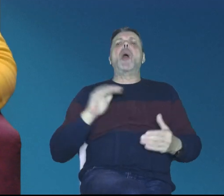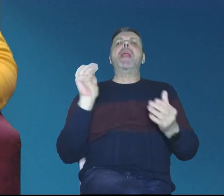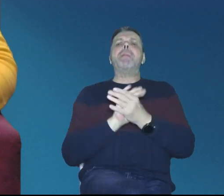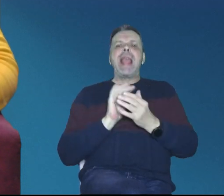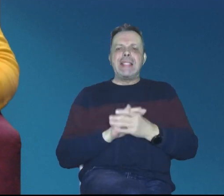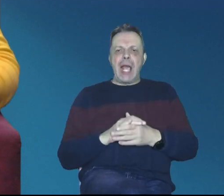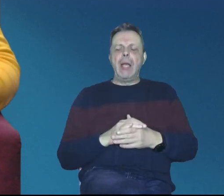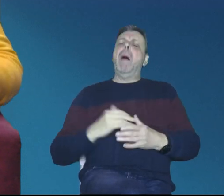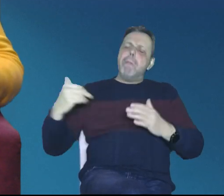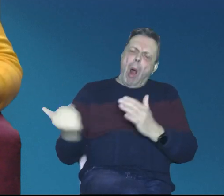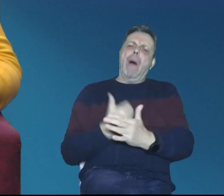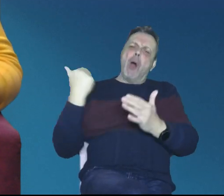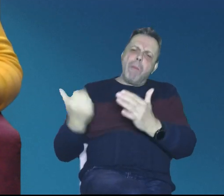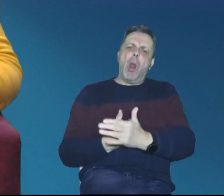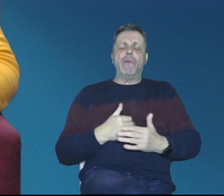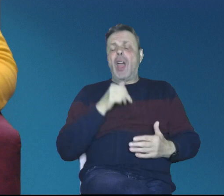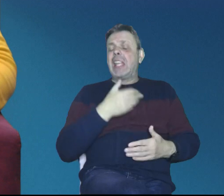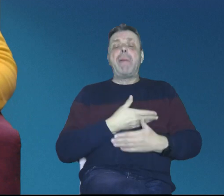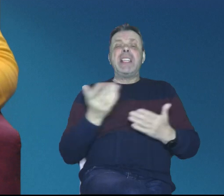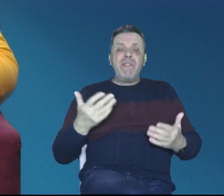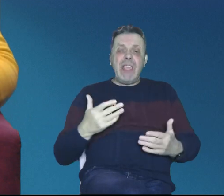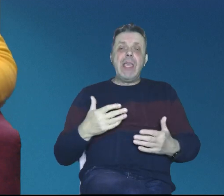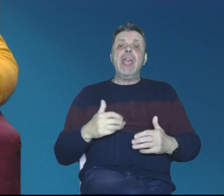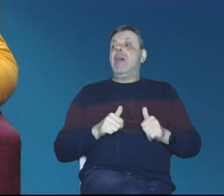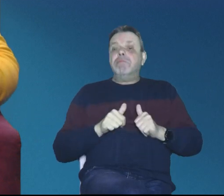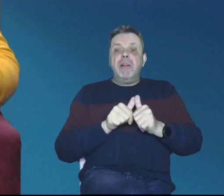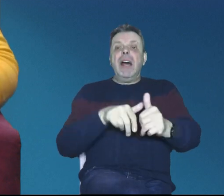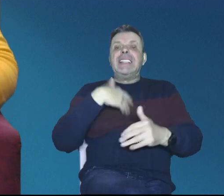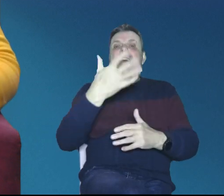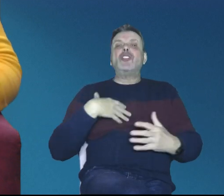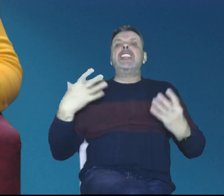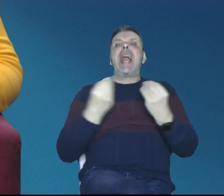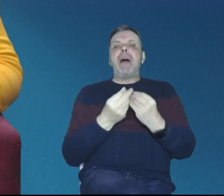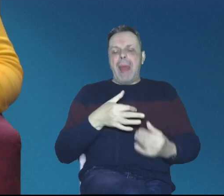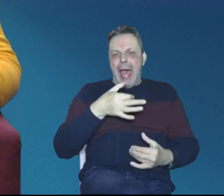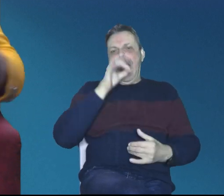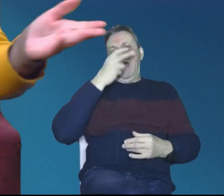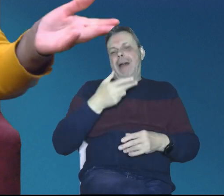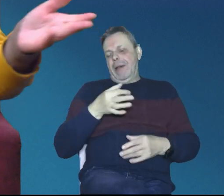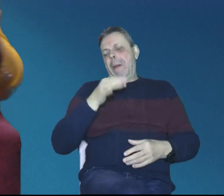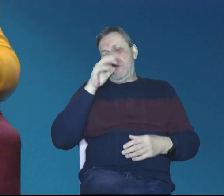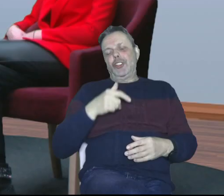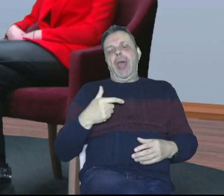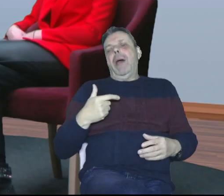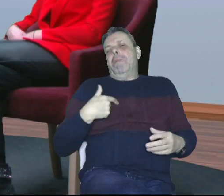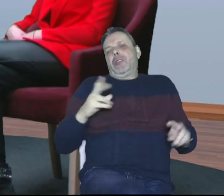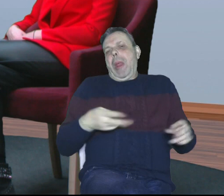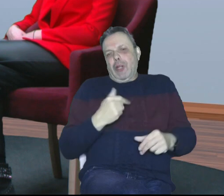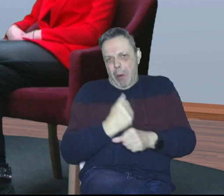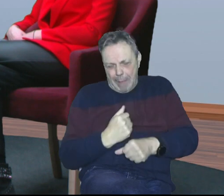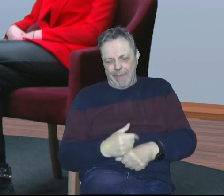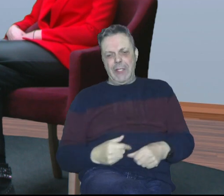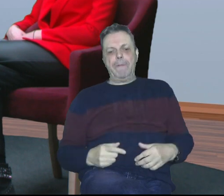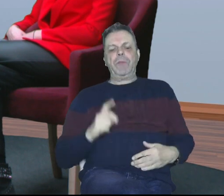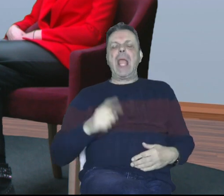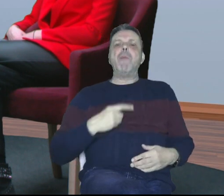dogodilo da nismo dobili pljesak na bis i da bi svi najradije išli s nama na piće nakon toga, što je naravno neizvodivo i